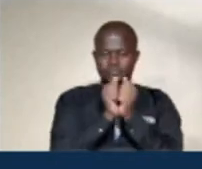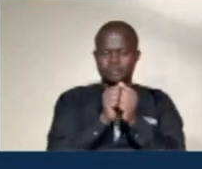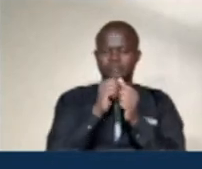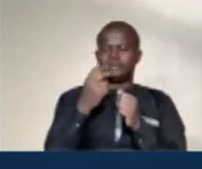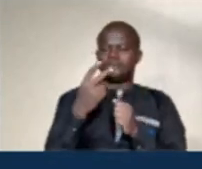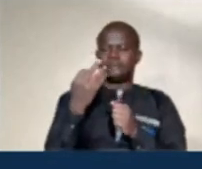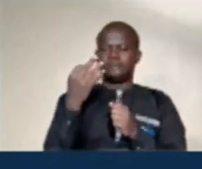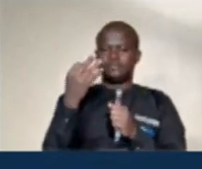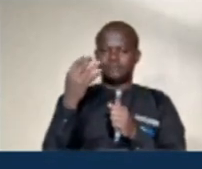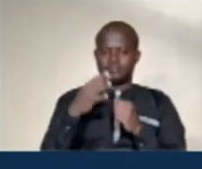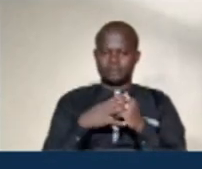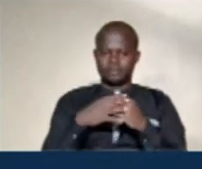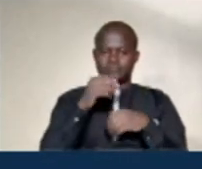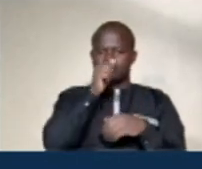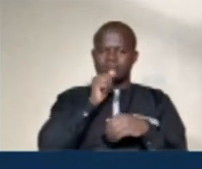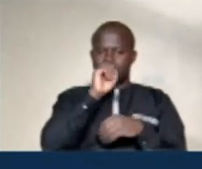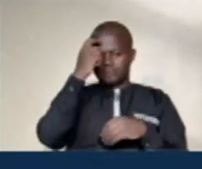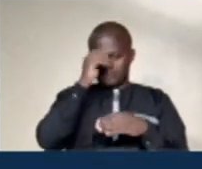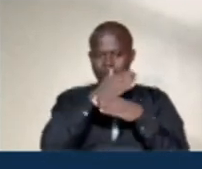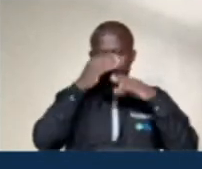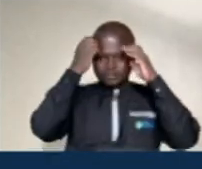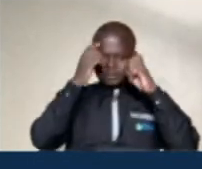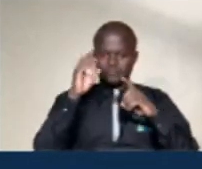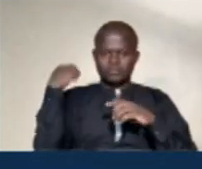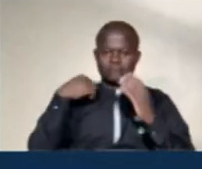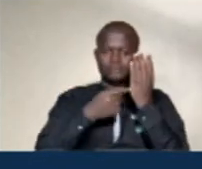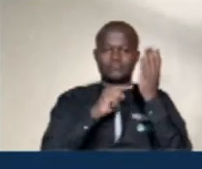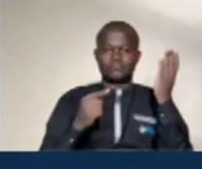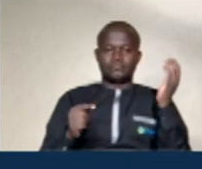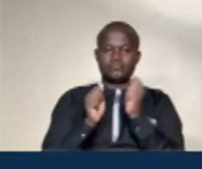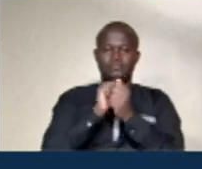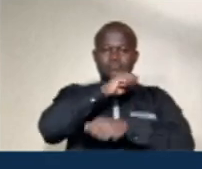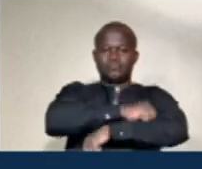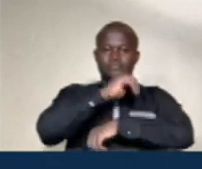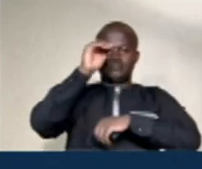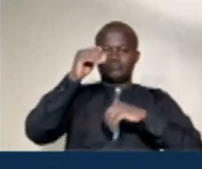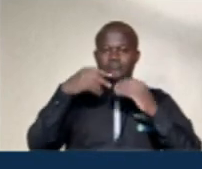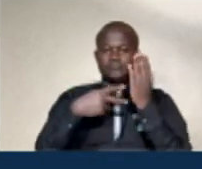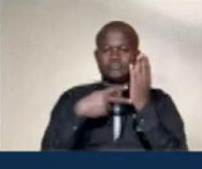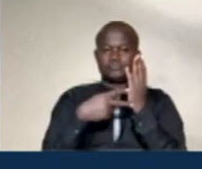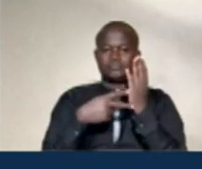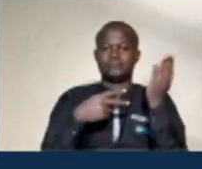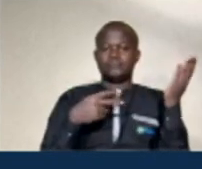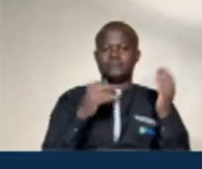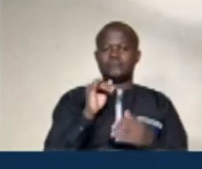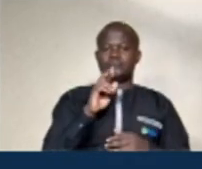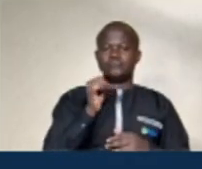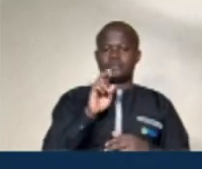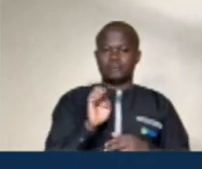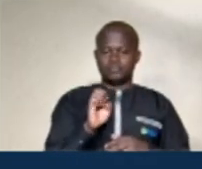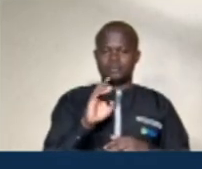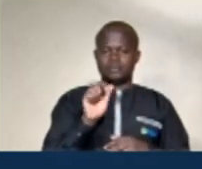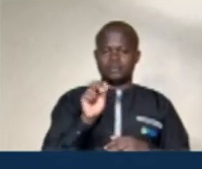10,239. Umunyamabanga wa Leta muri Minisiteri y'Uburezi ushinzwe ikoranabuhanga n'amashuri makuru y'imyuga n'ubumenyingiro Irere